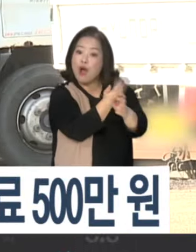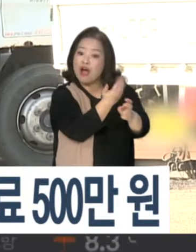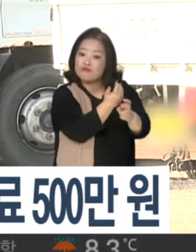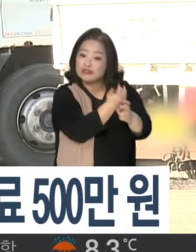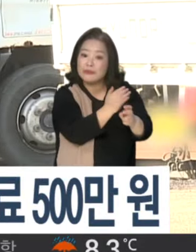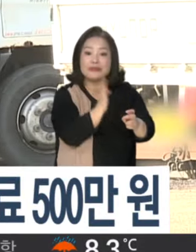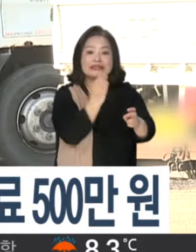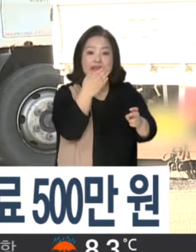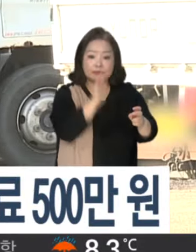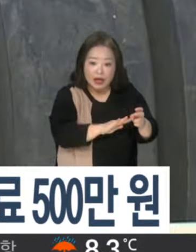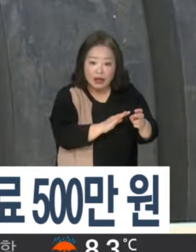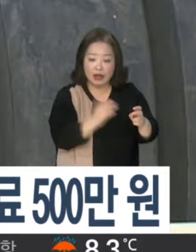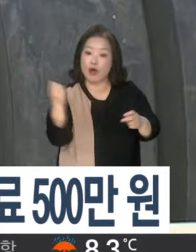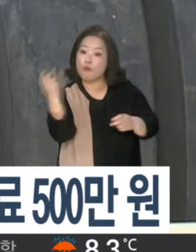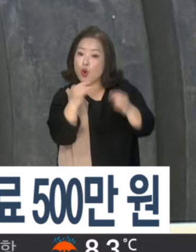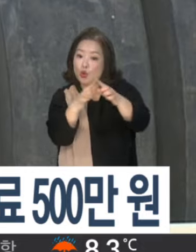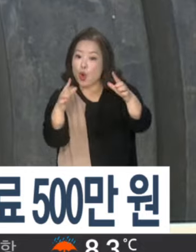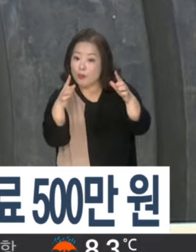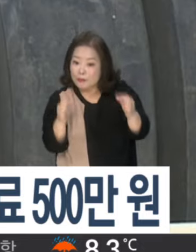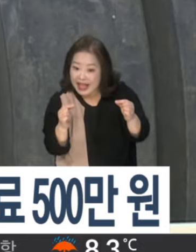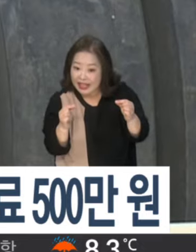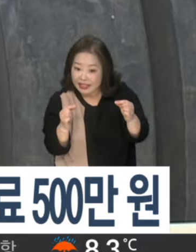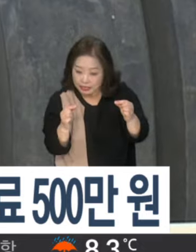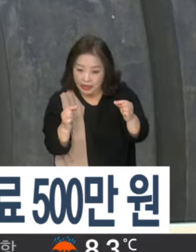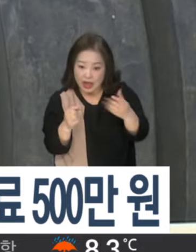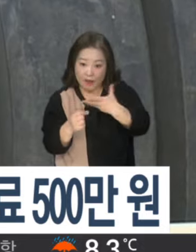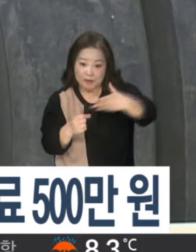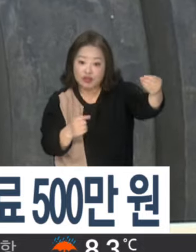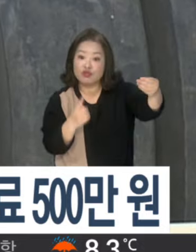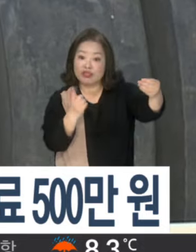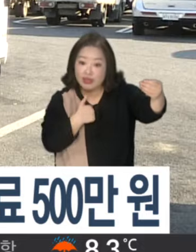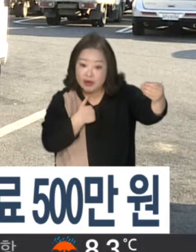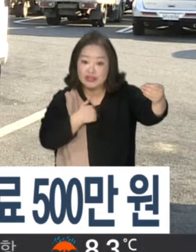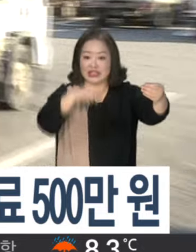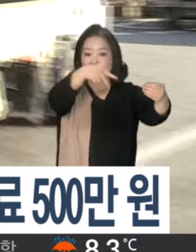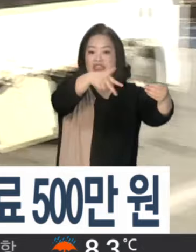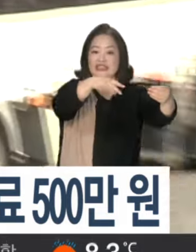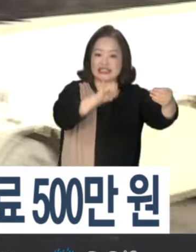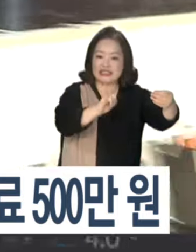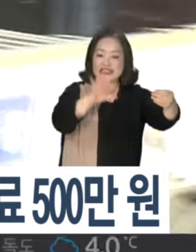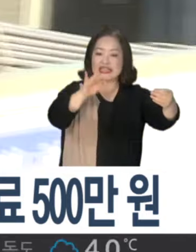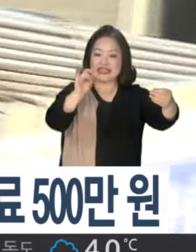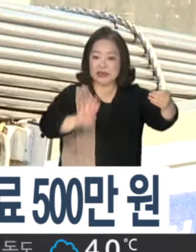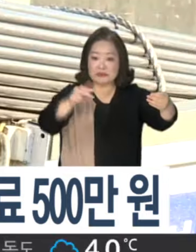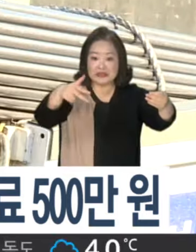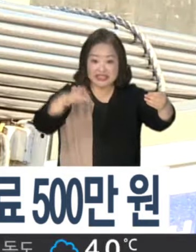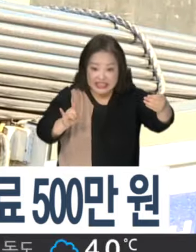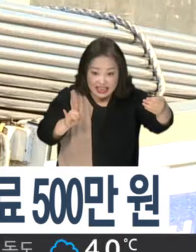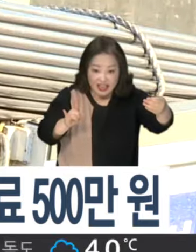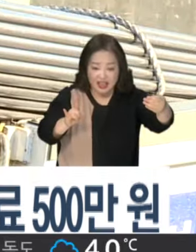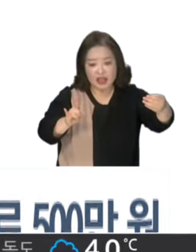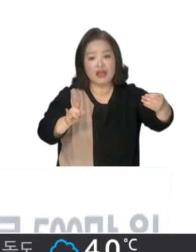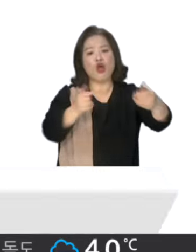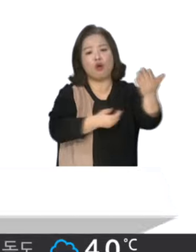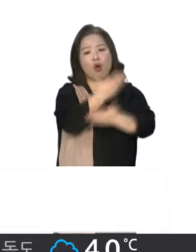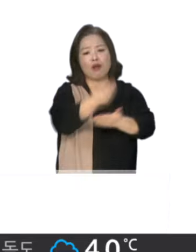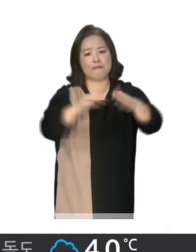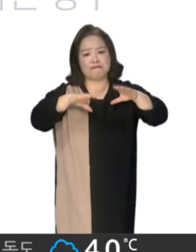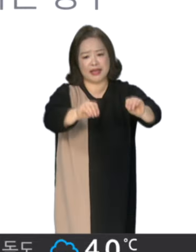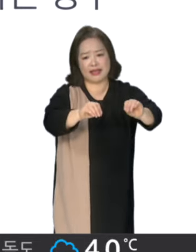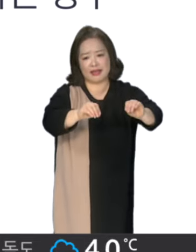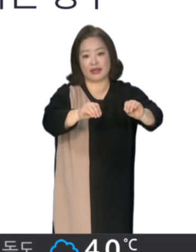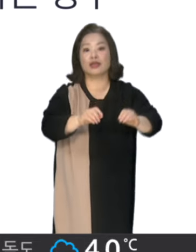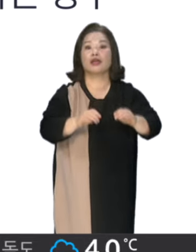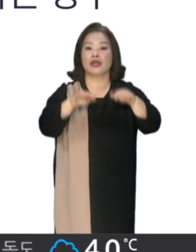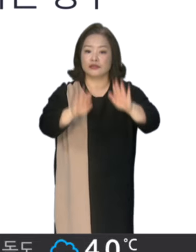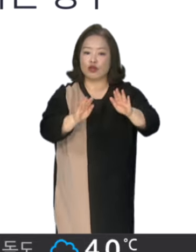개인 트럭소유주들이일감을 확보하기위해자신의차량을운송회사명의로등록하는오랜업계관행인'지입제(jiipje)'제도가 이제법적으로금지되었습니다. 국토